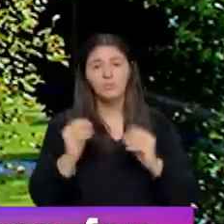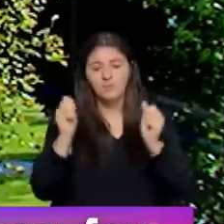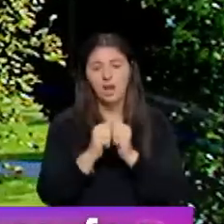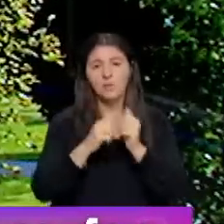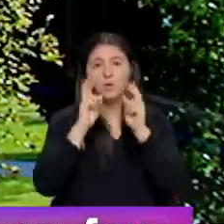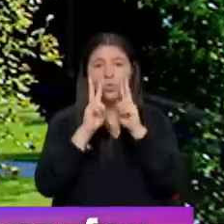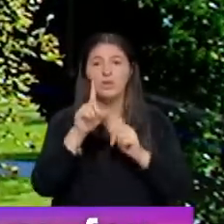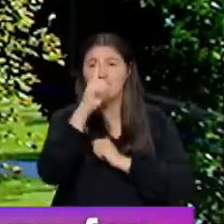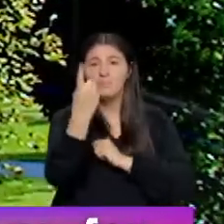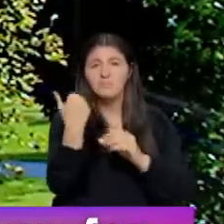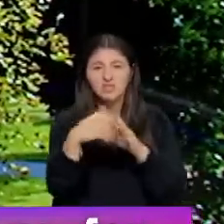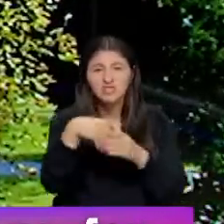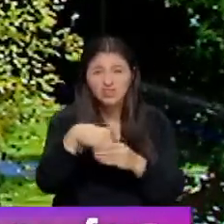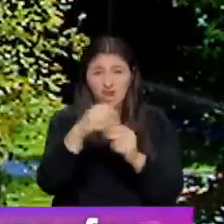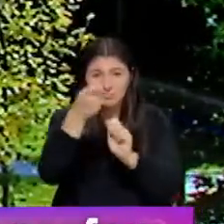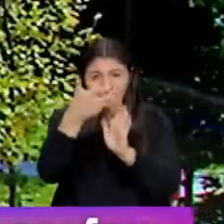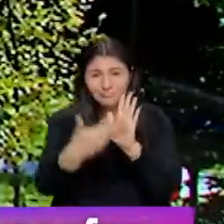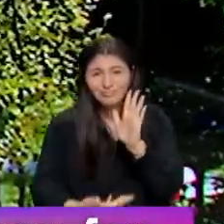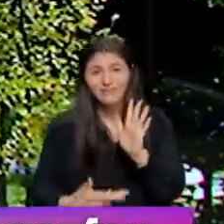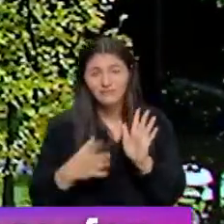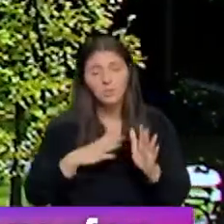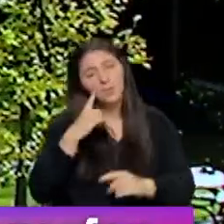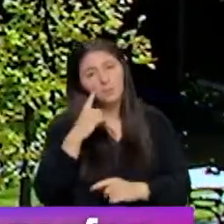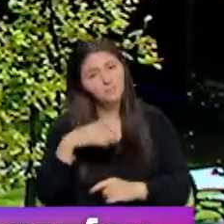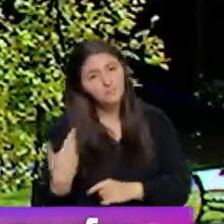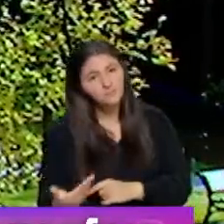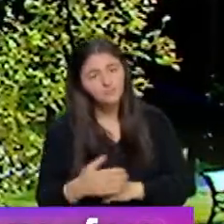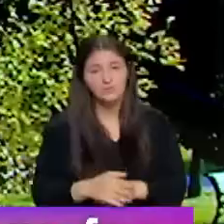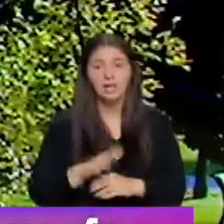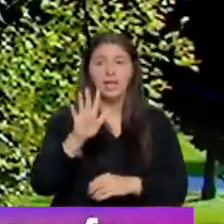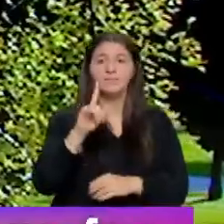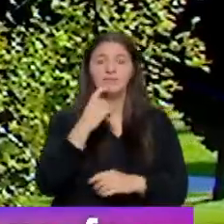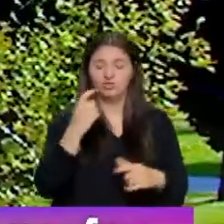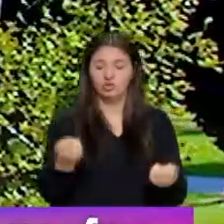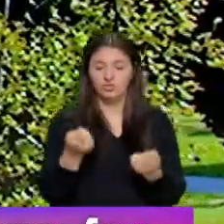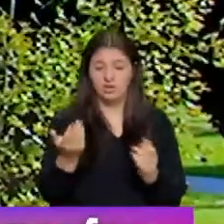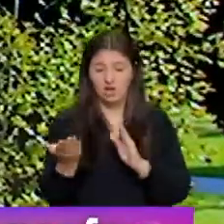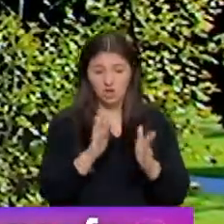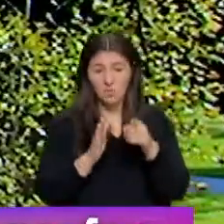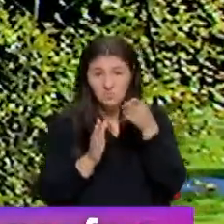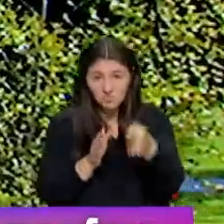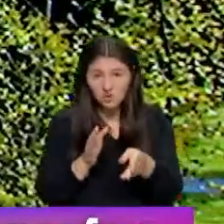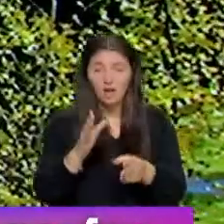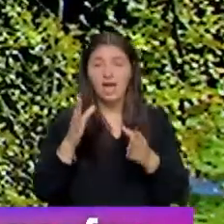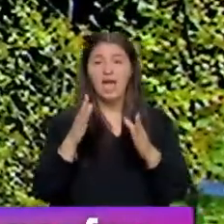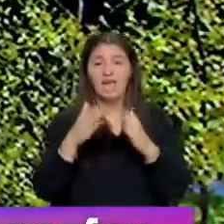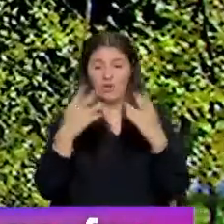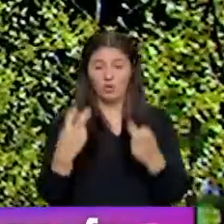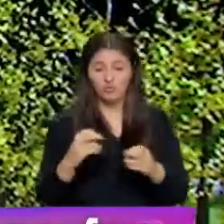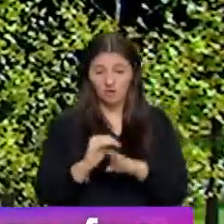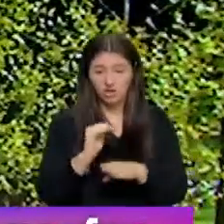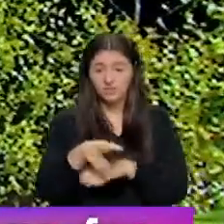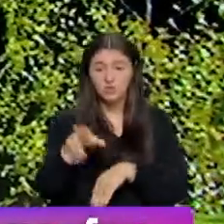yan yana görüyorsunuz tek bir mesajda sonra bakalım 51 yıllık çalışmanın karşılığı bu mu artık evimde oturup